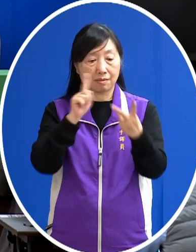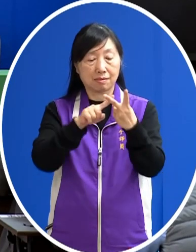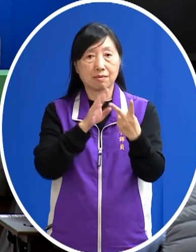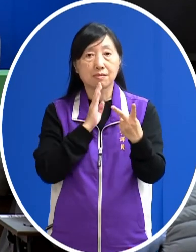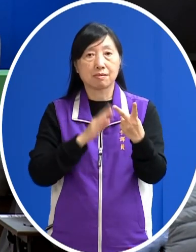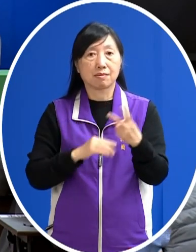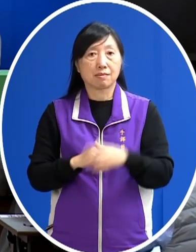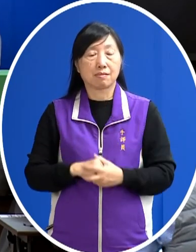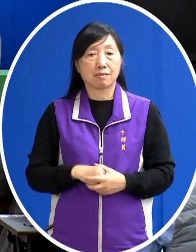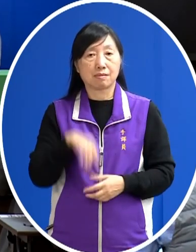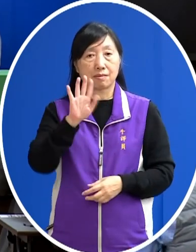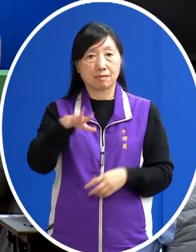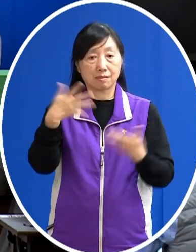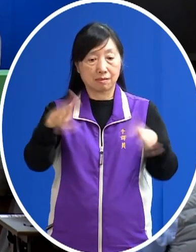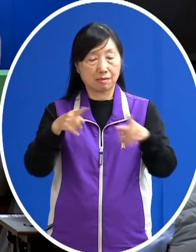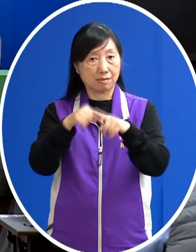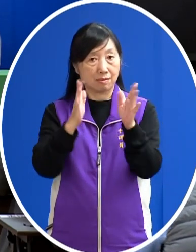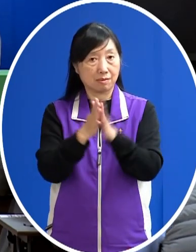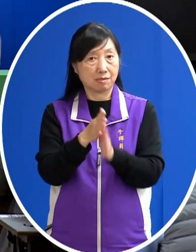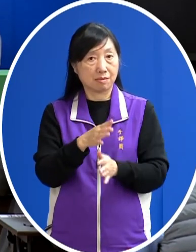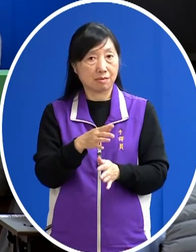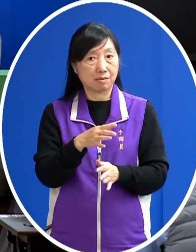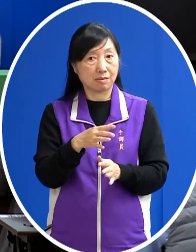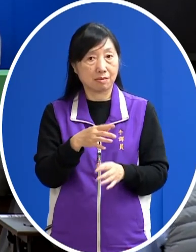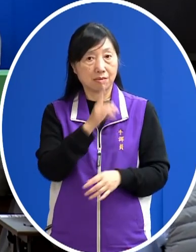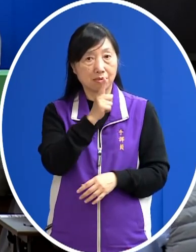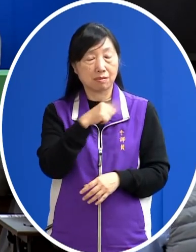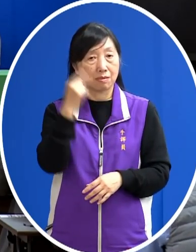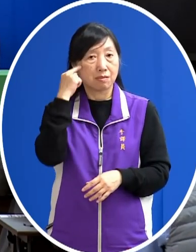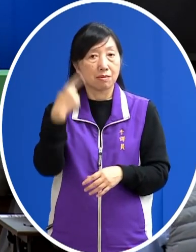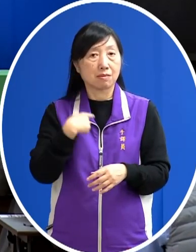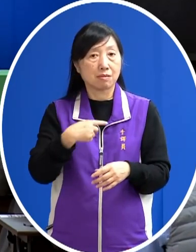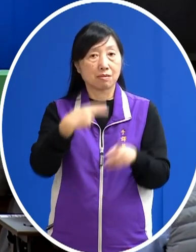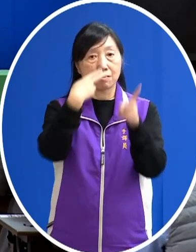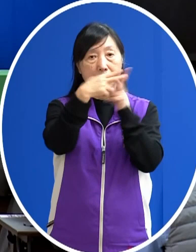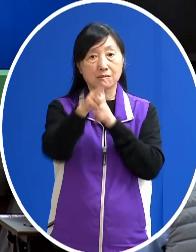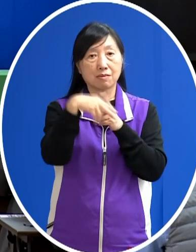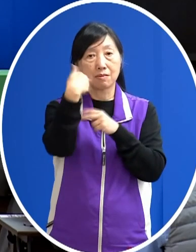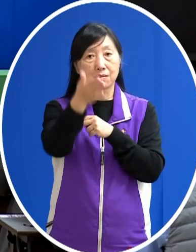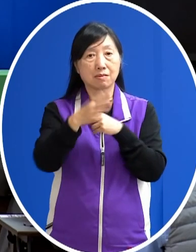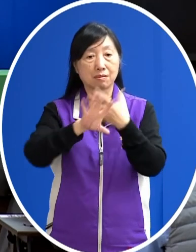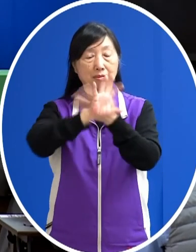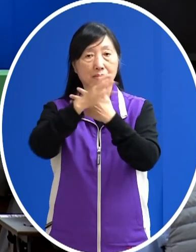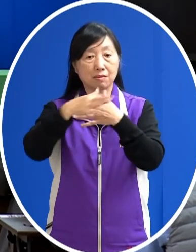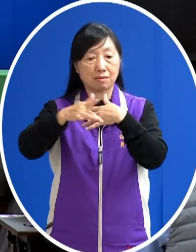题还有现在有许多民众有表示说很多要寄给国外亲友的口罩。 好，目